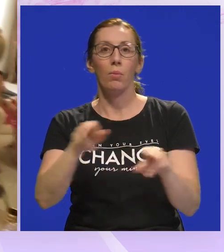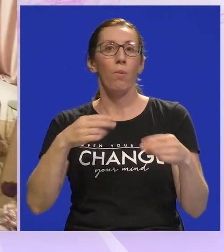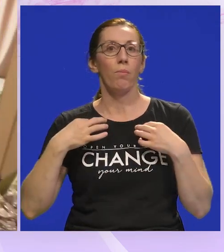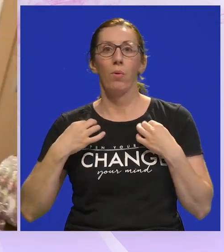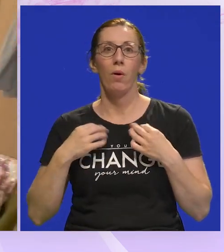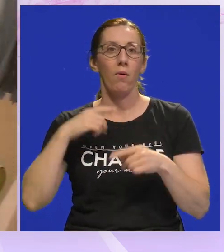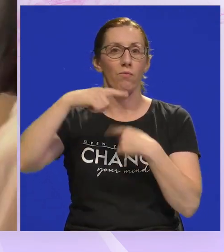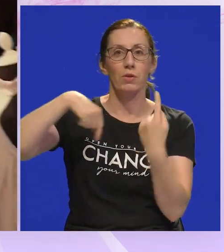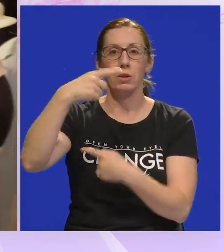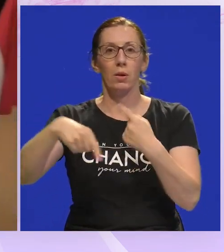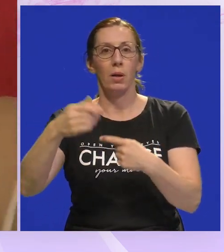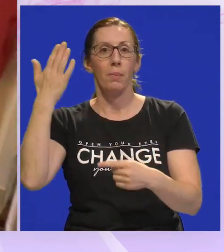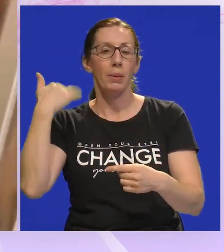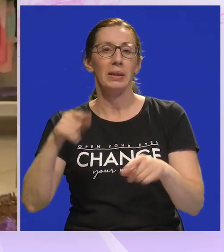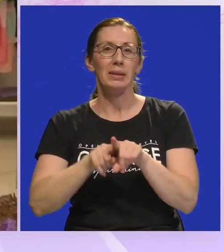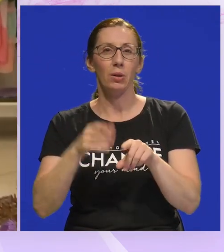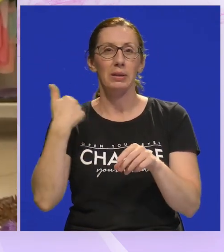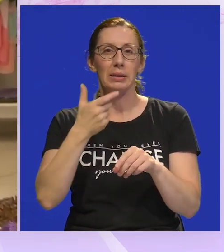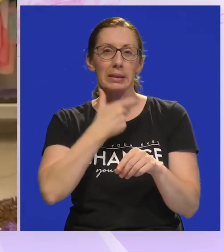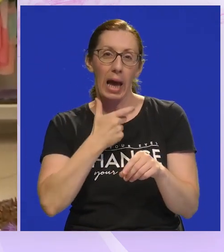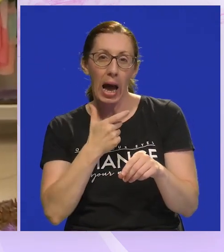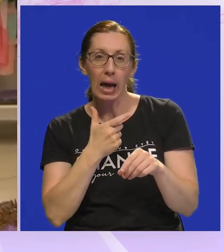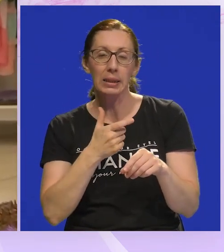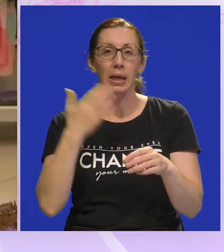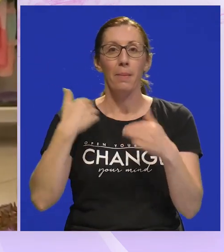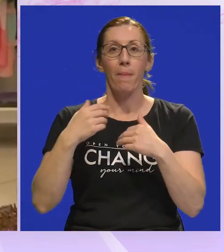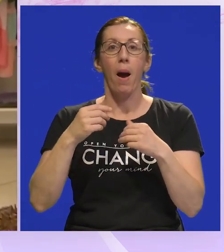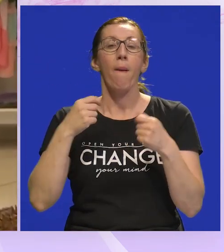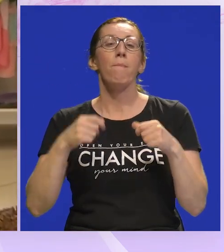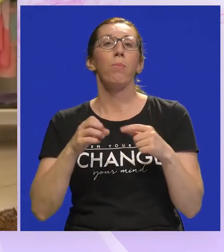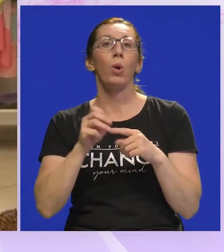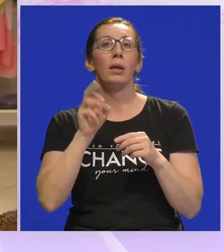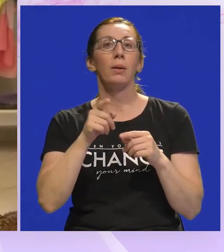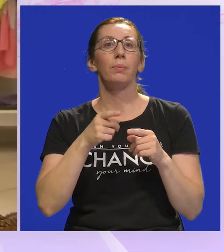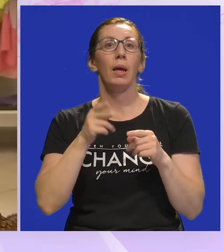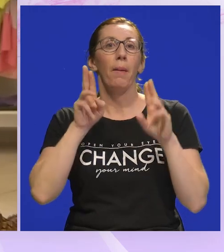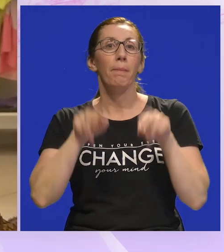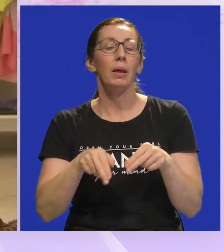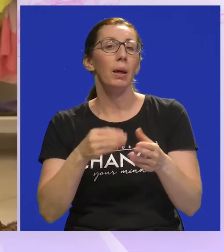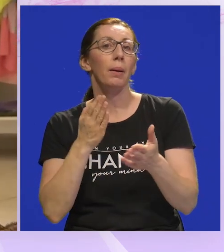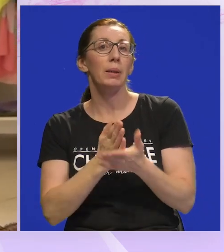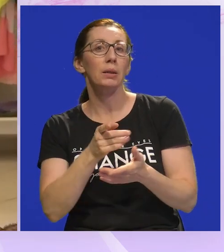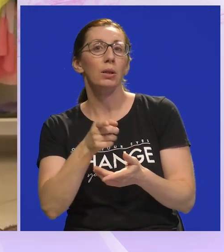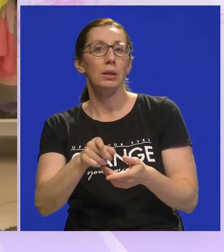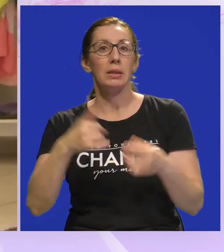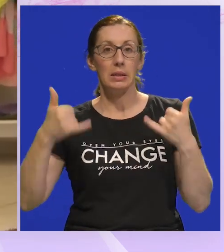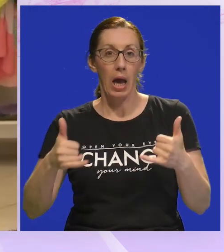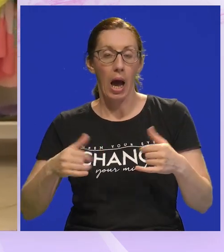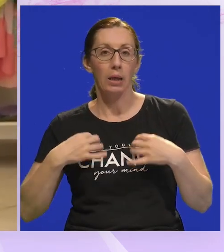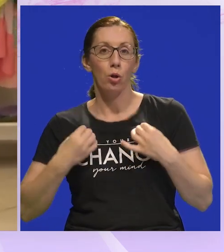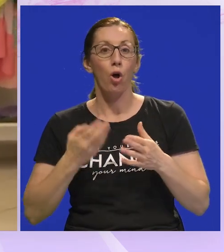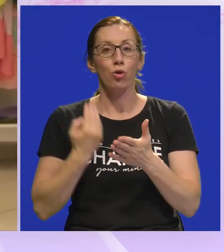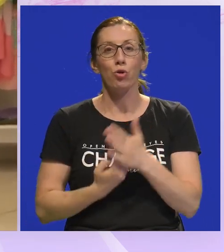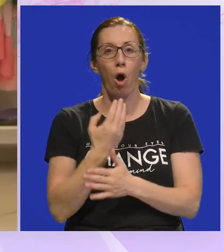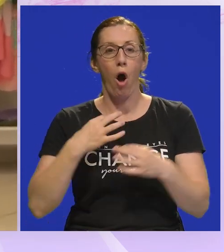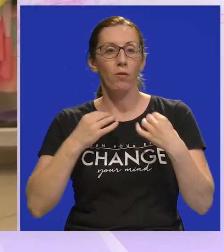biti tu modeli koji su se vrtili iz prošlih sezona, te rainbow haljine popularne, biti će znači sadašnji modeli,